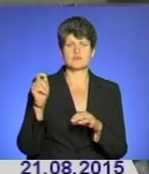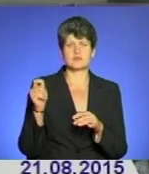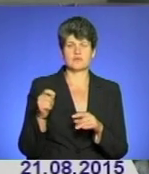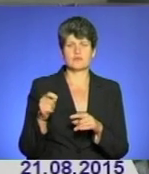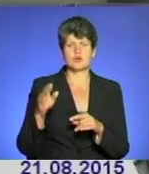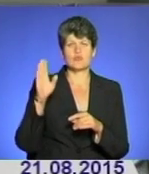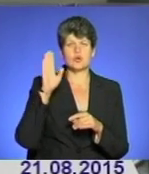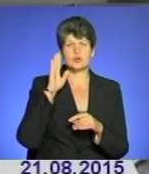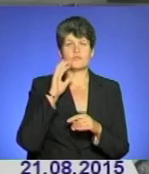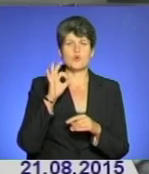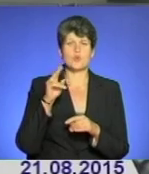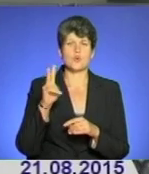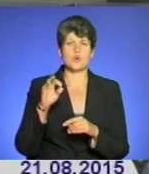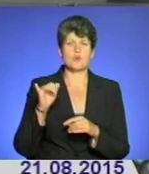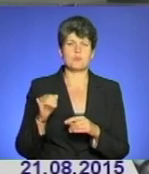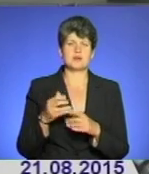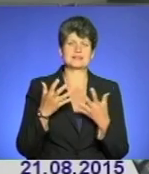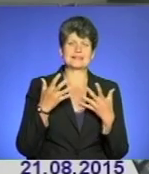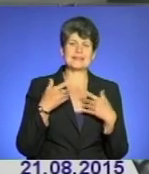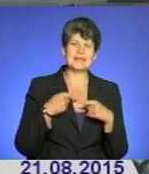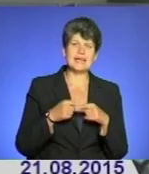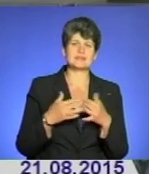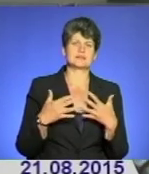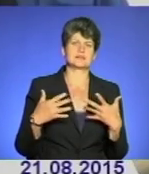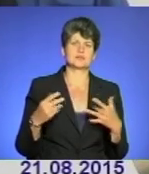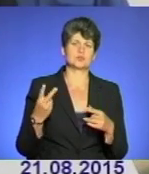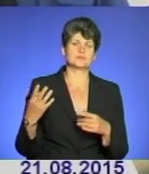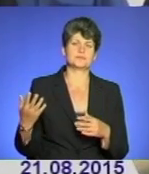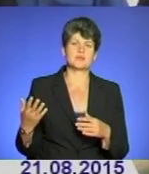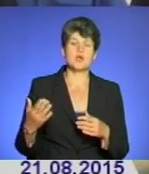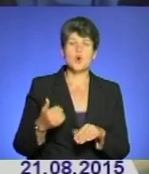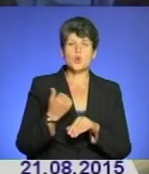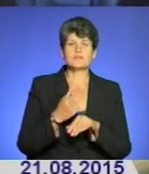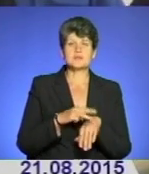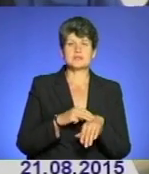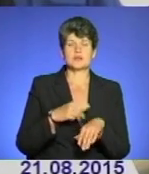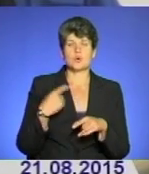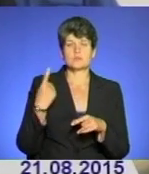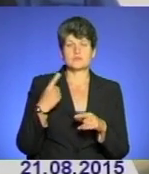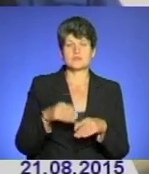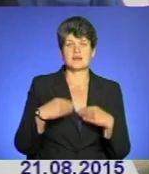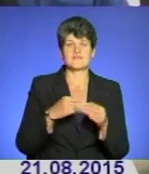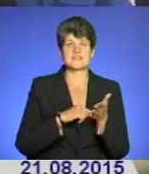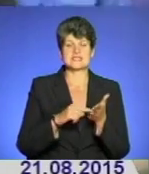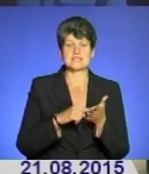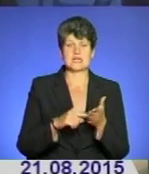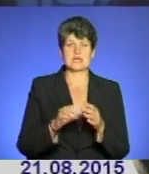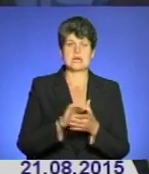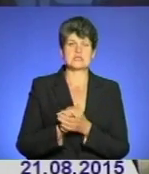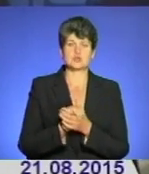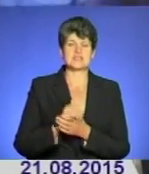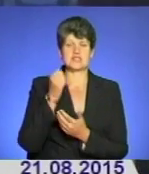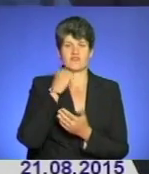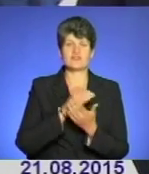окопах, бліндажах, бронетехніка. Друге, третє. Головний міліціонер краю вручив відзнаки Асоціації